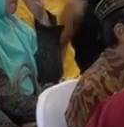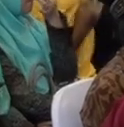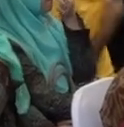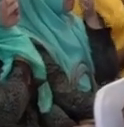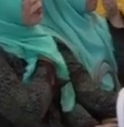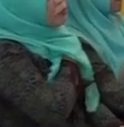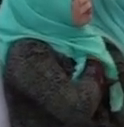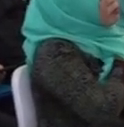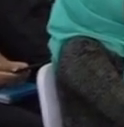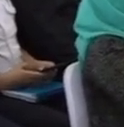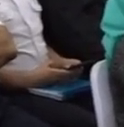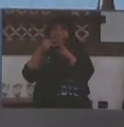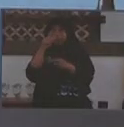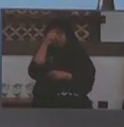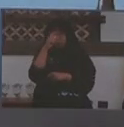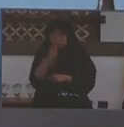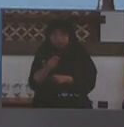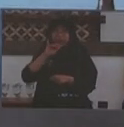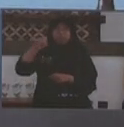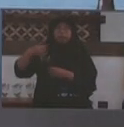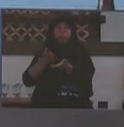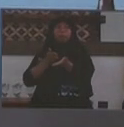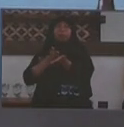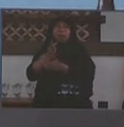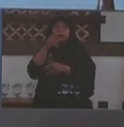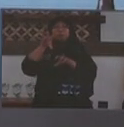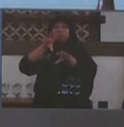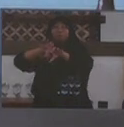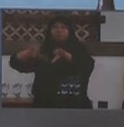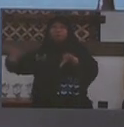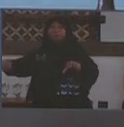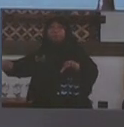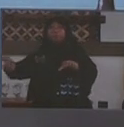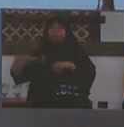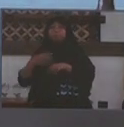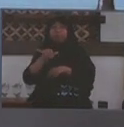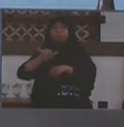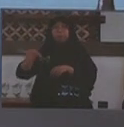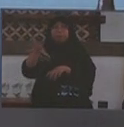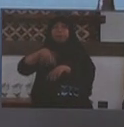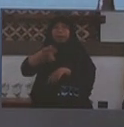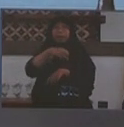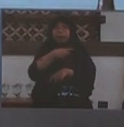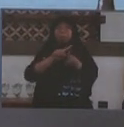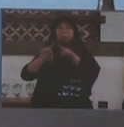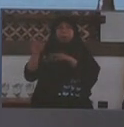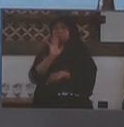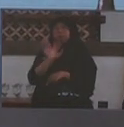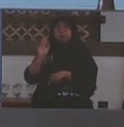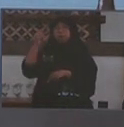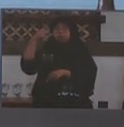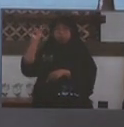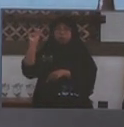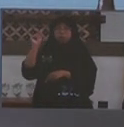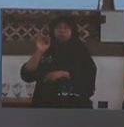sebenarnya Jawa Tengah diminta untuk pecah telur obligasi daerah tapi karena DPRD belum setuju Hai